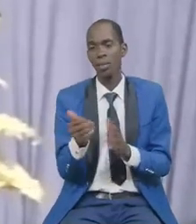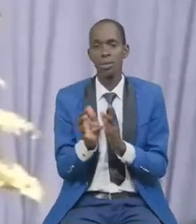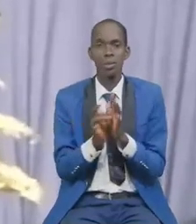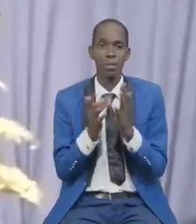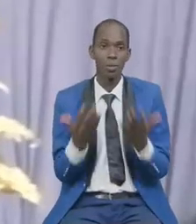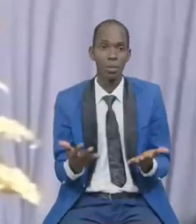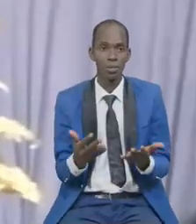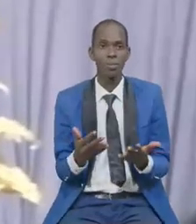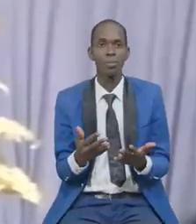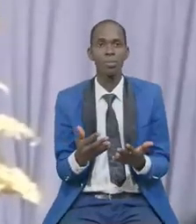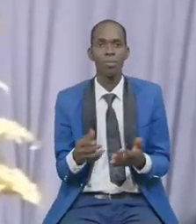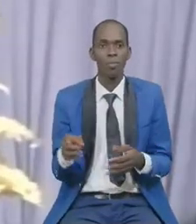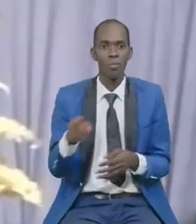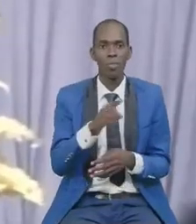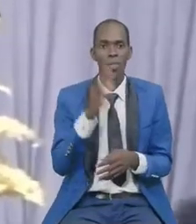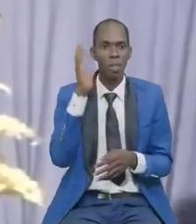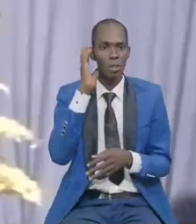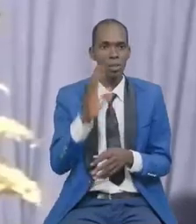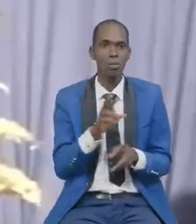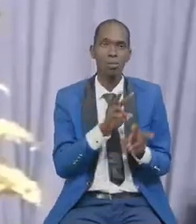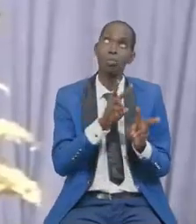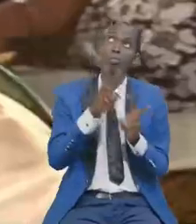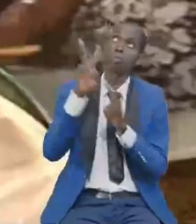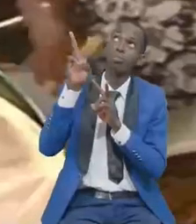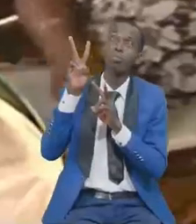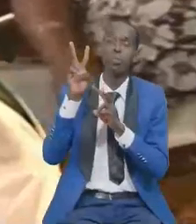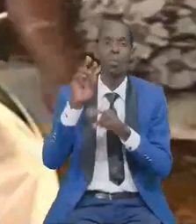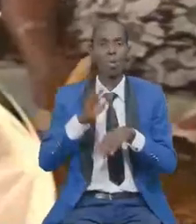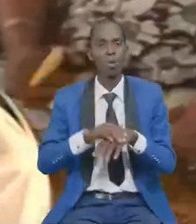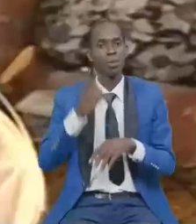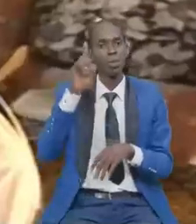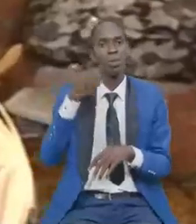verront celui qu'ils ont percé. Verset